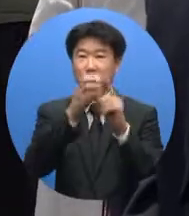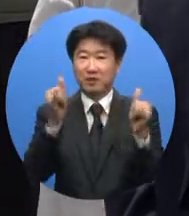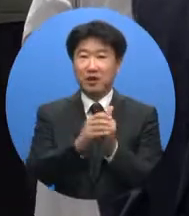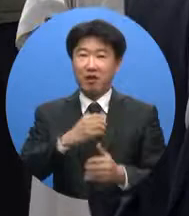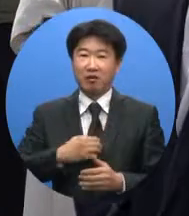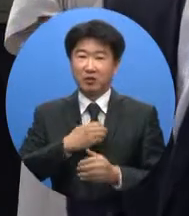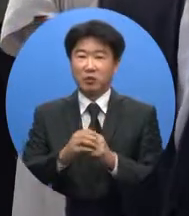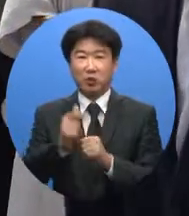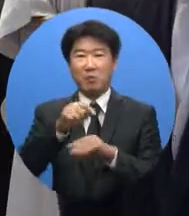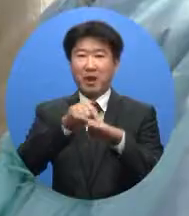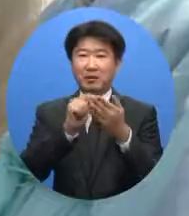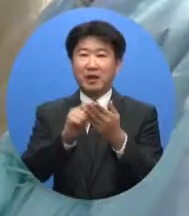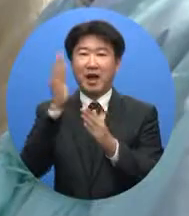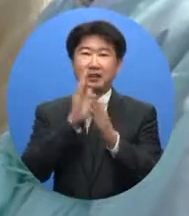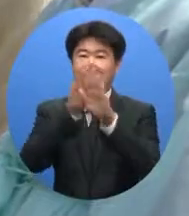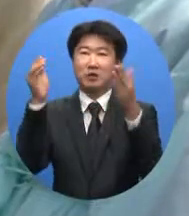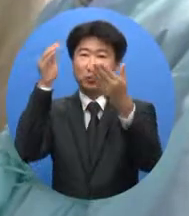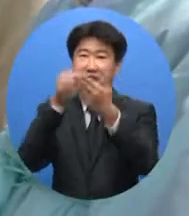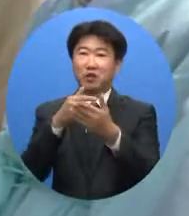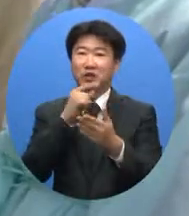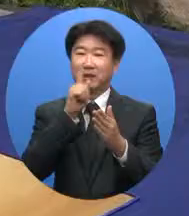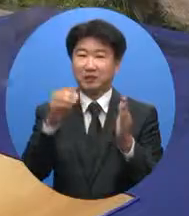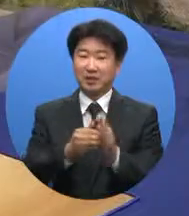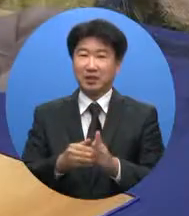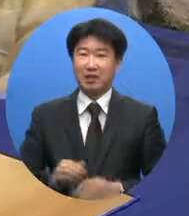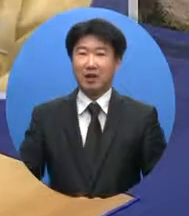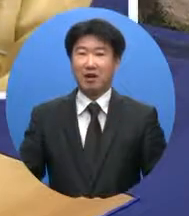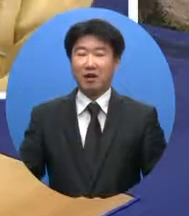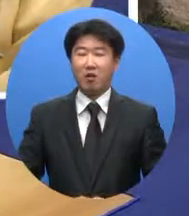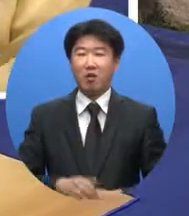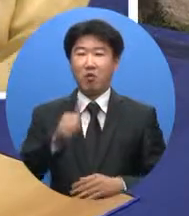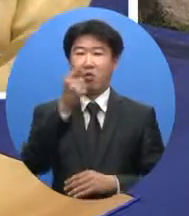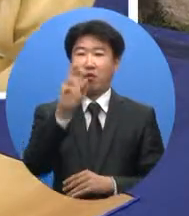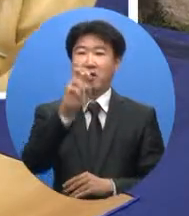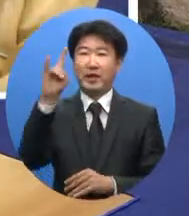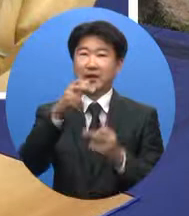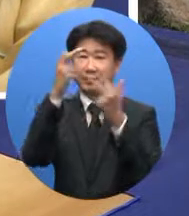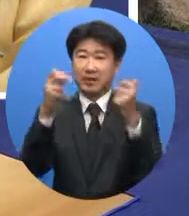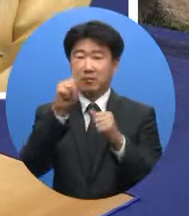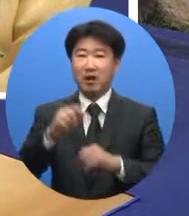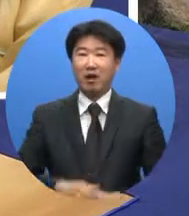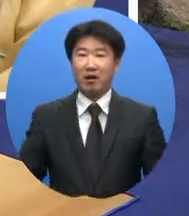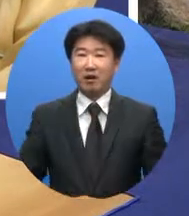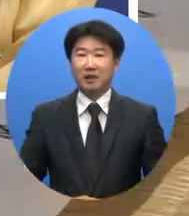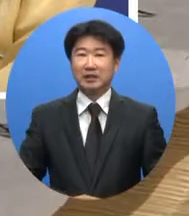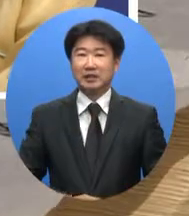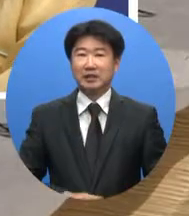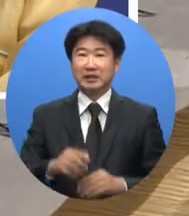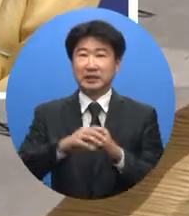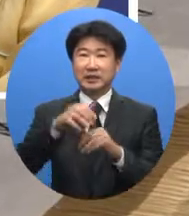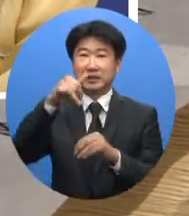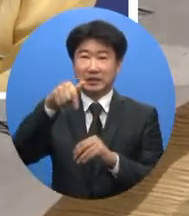달래지고 간절한 마음이 하늘에 닿길 바란다고 말했습니다. 이 황매산은 우리 영험한 그런 길을